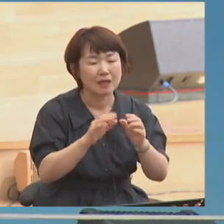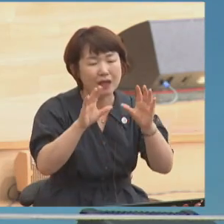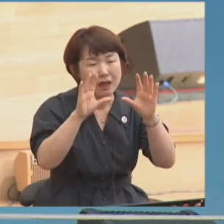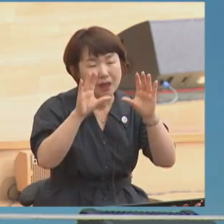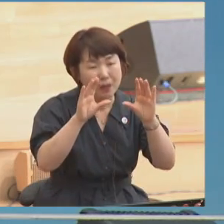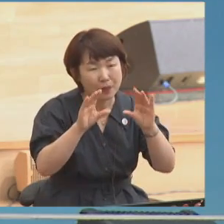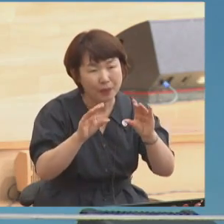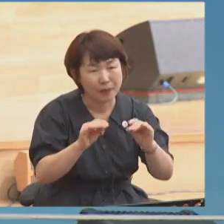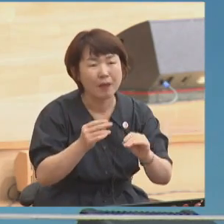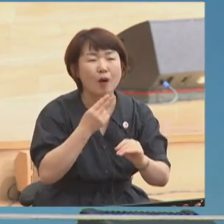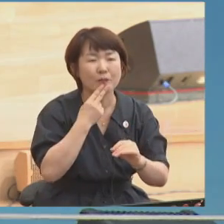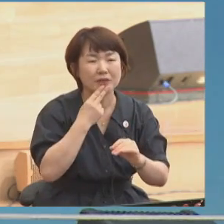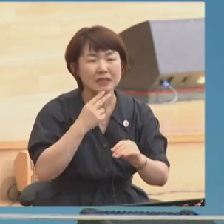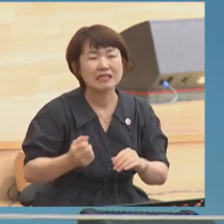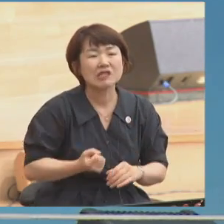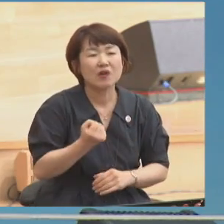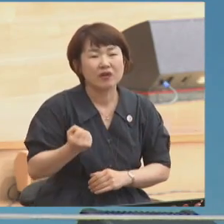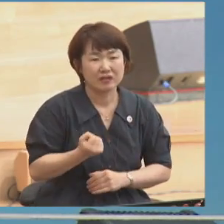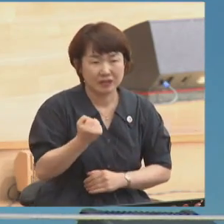않는 응어리.